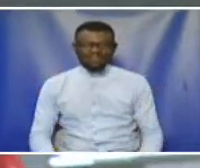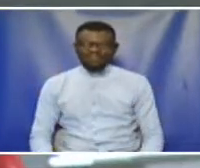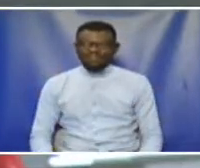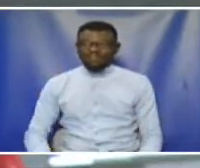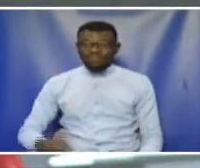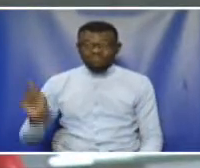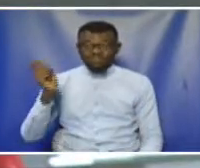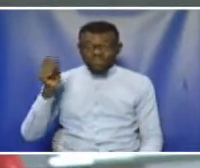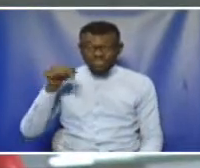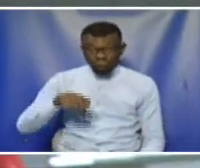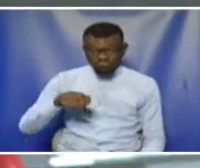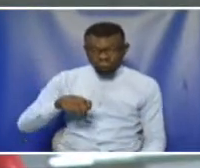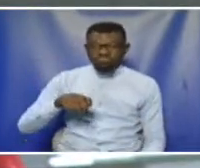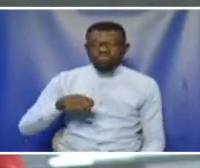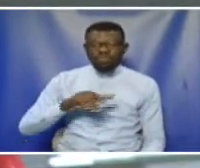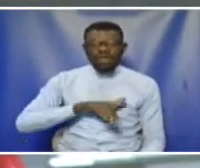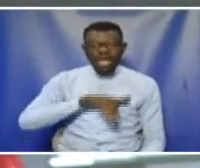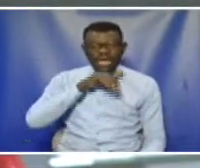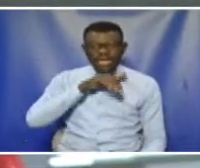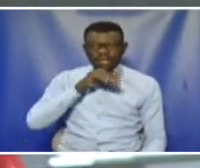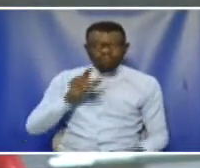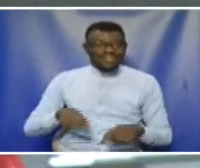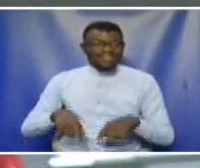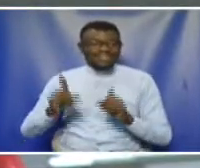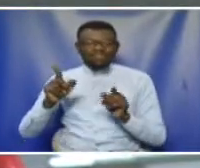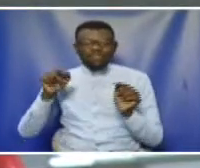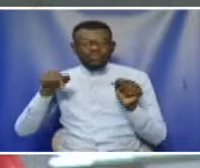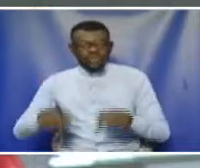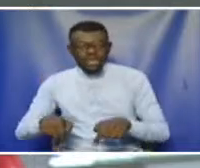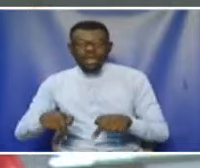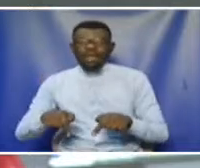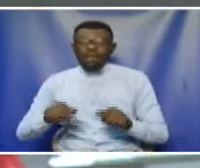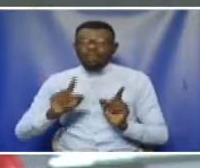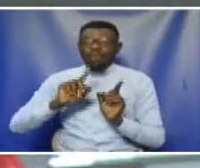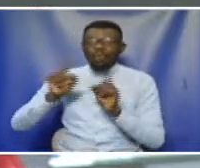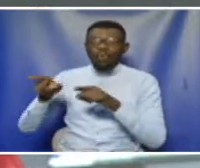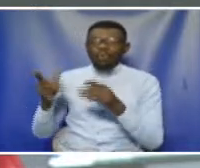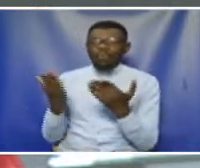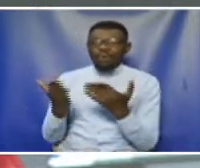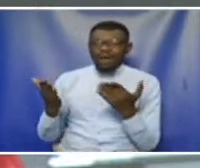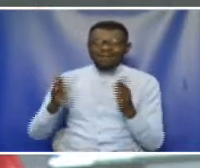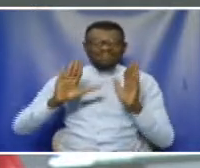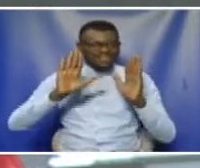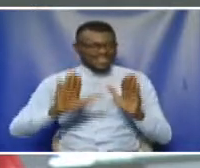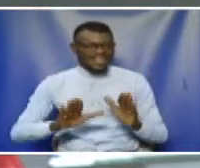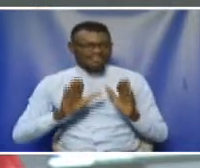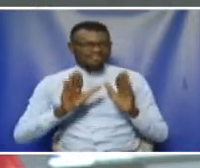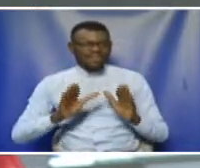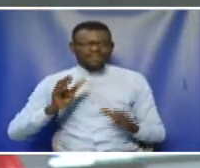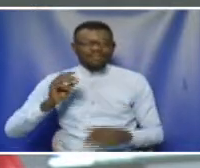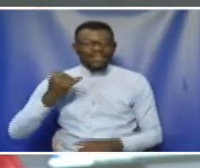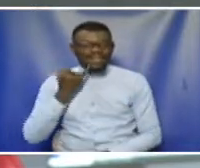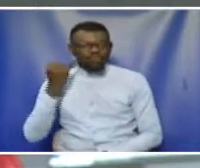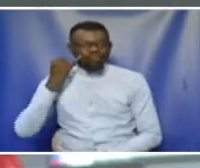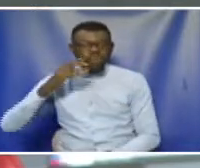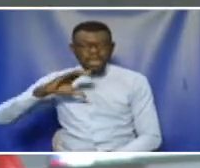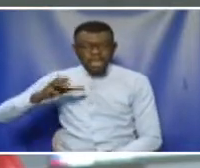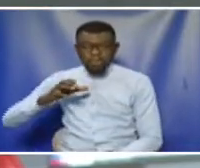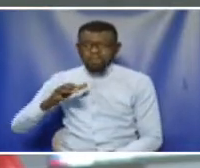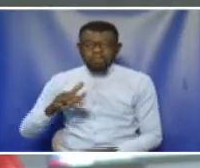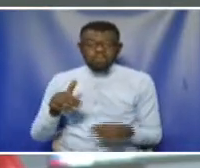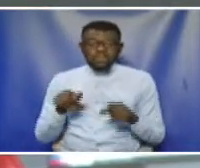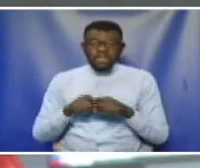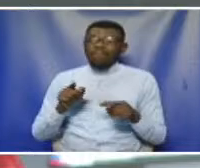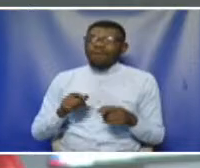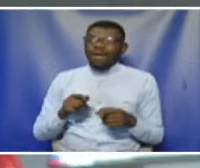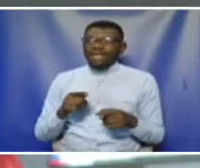Humu nchini kinara ODM Raila Odinga hii leo ameelekeza kampeni yake ya Azimio la Umoja katika kaunti ya Nakuru, huku